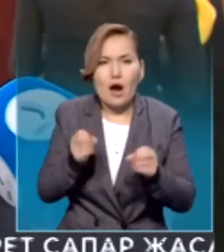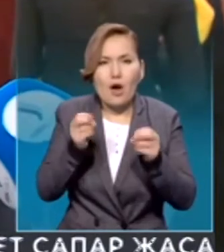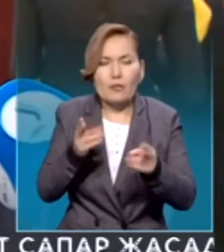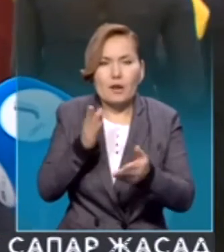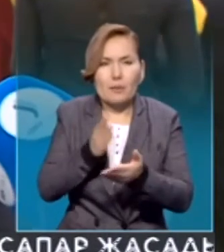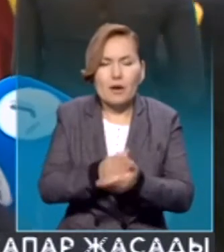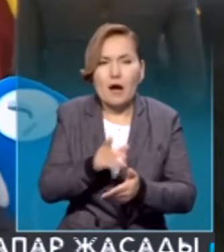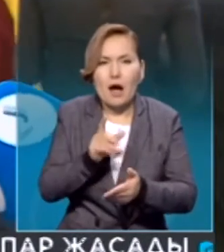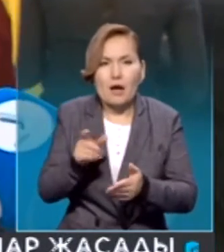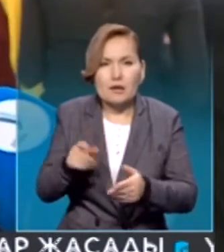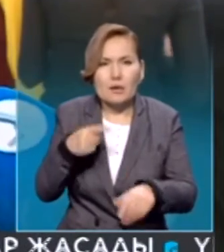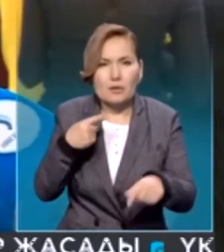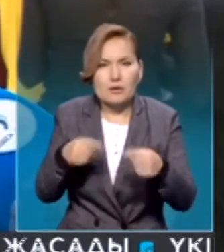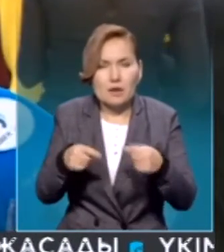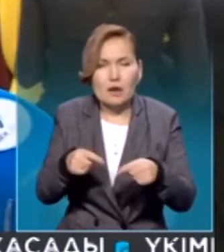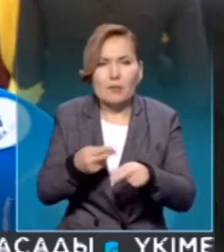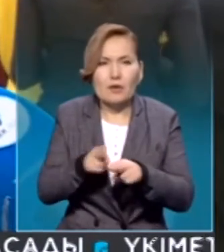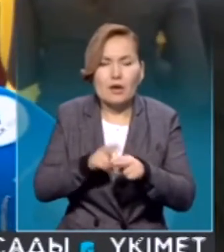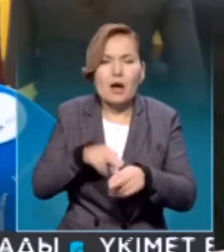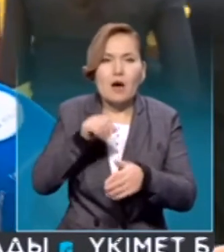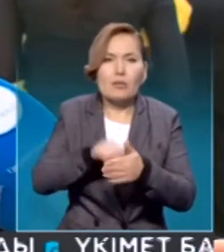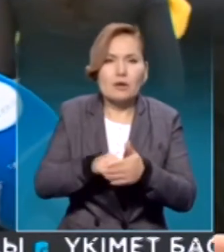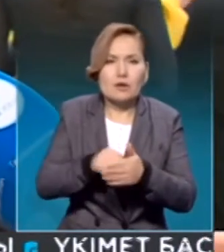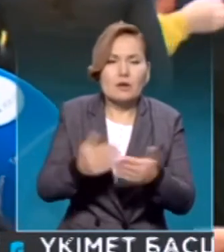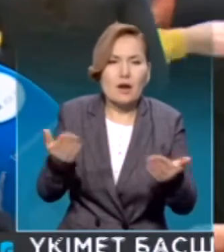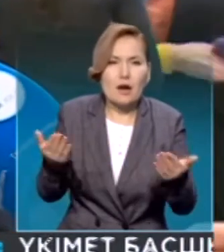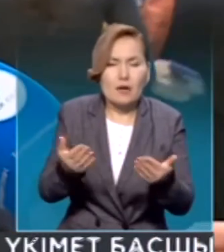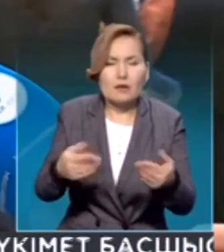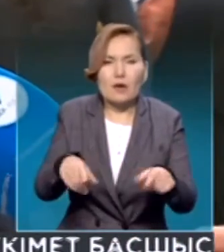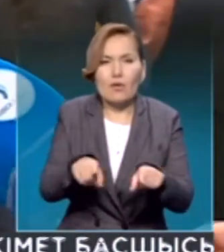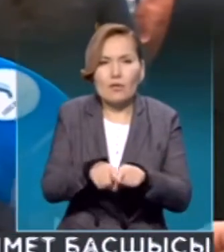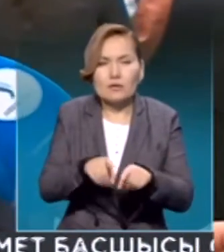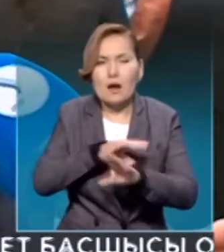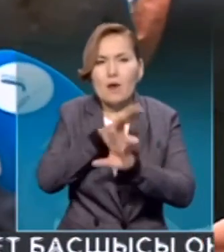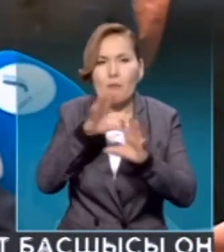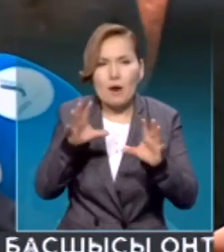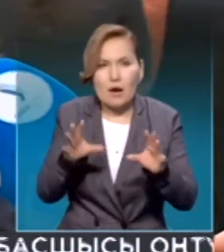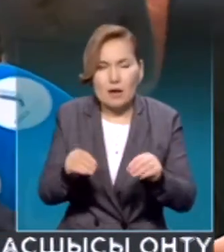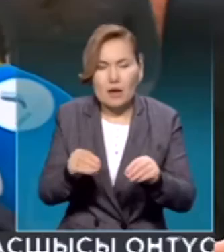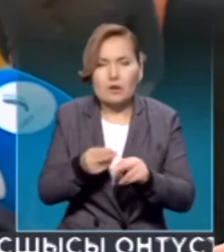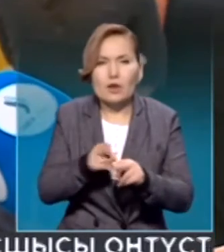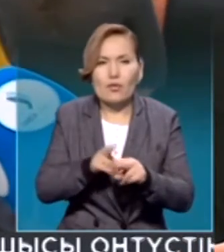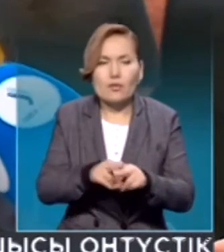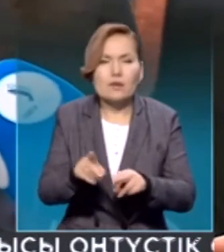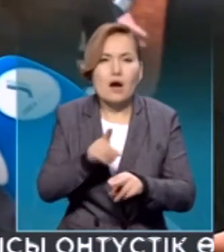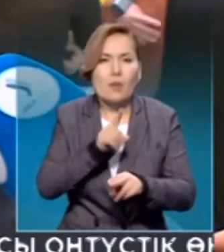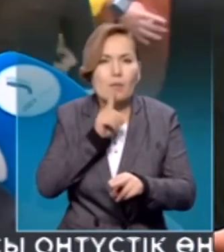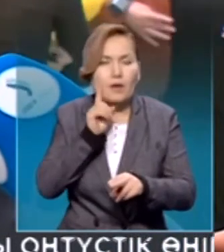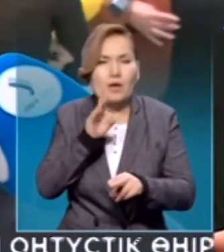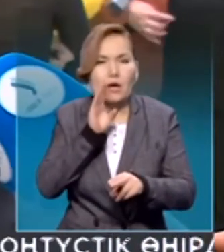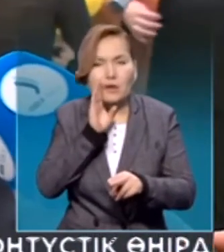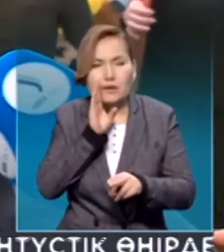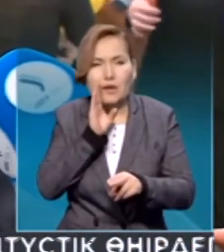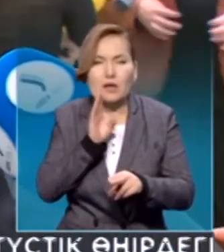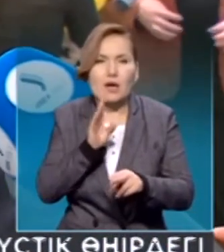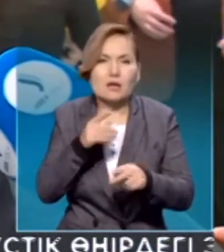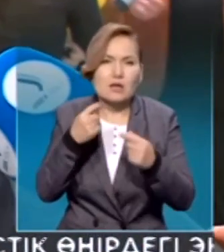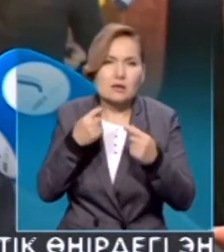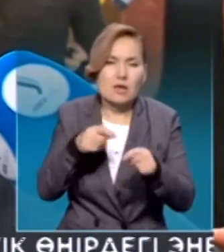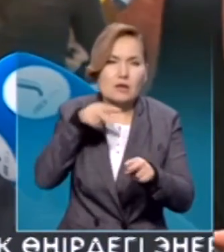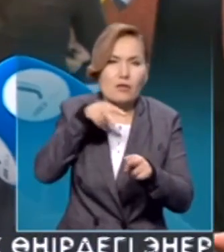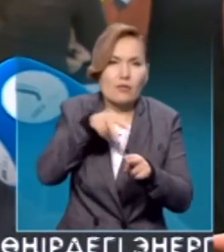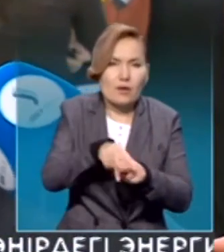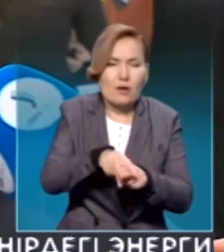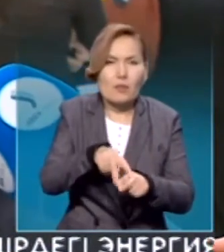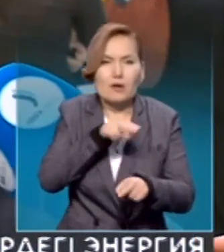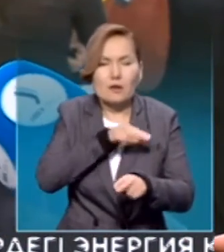бар, мынау себептері осы жаңағы жәбірленушілердің себептері неге жәбірленуші болып отыр, соны